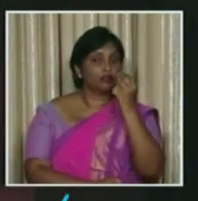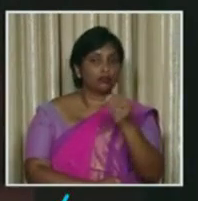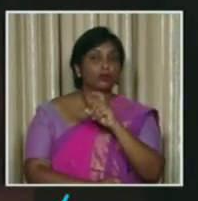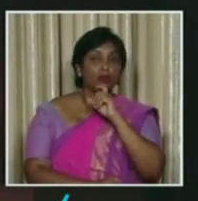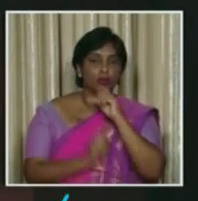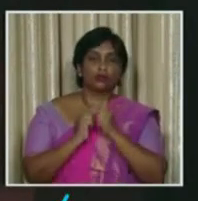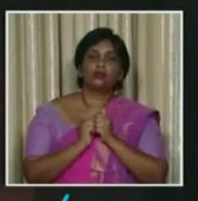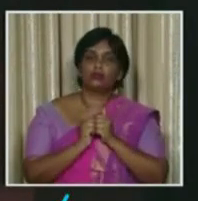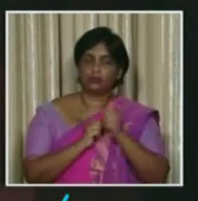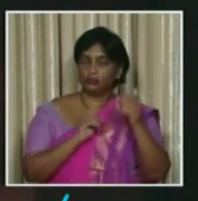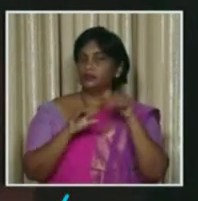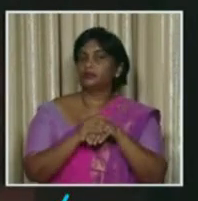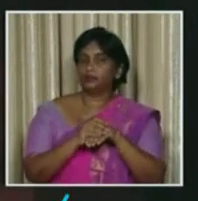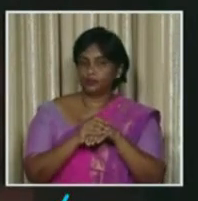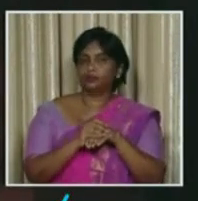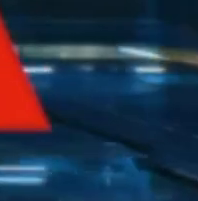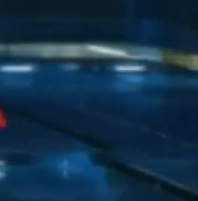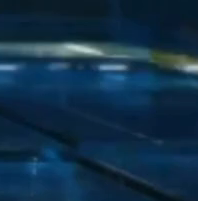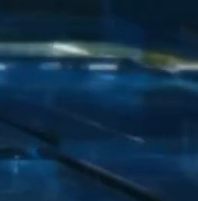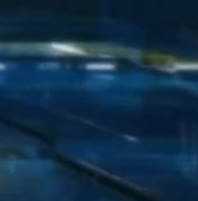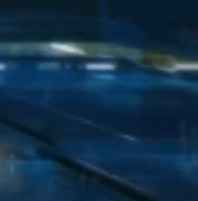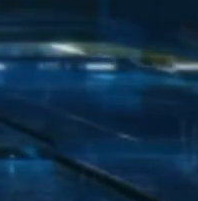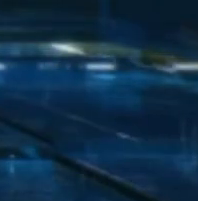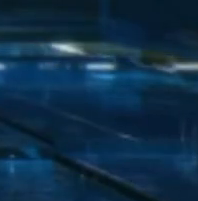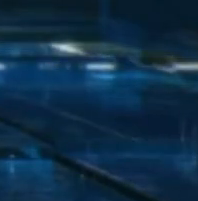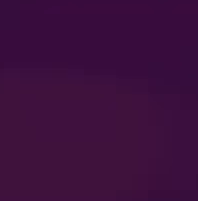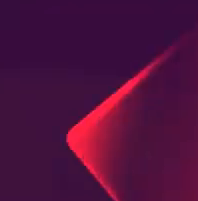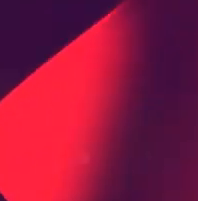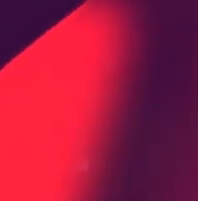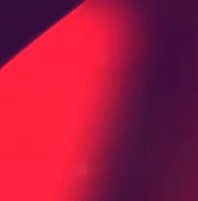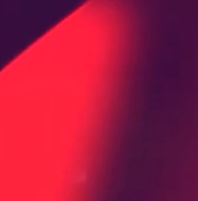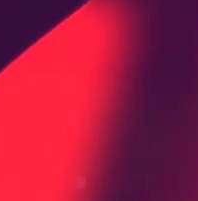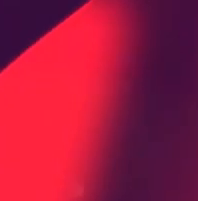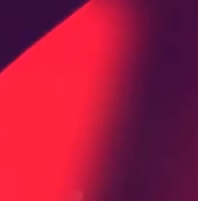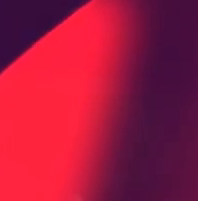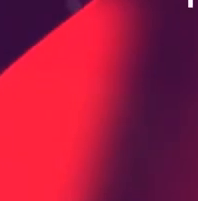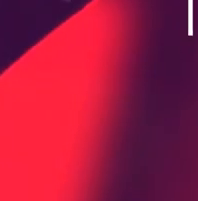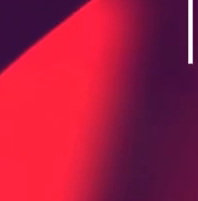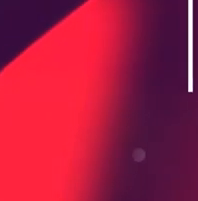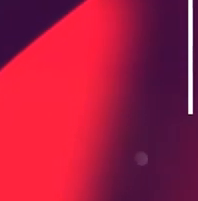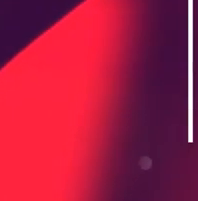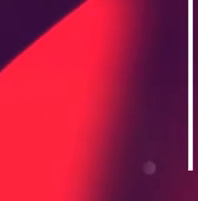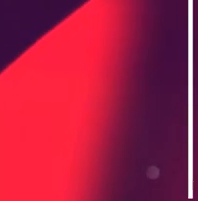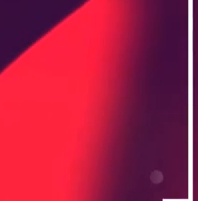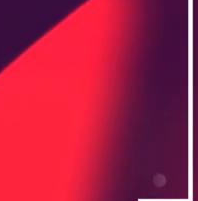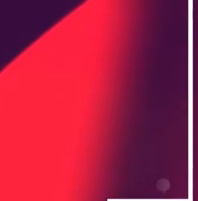අධිකරණමේ ක්‍රියාවලියට ප්‍රවේශ වන්නේ කියලා ඉල්ලීමක් කරනවා. Rati